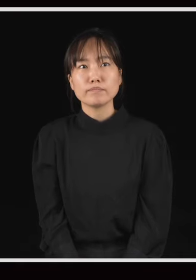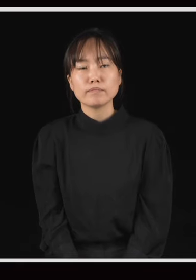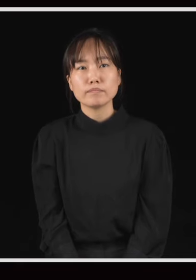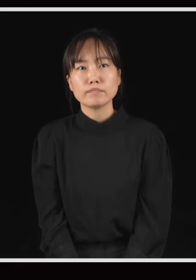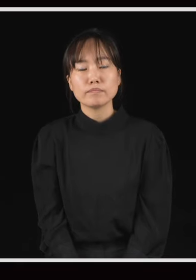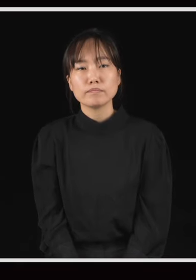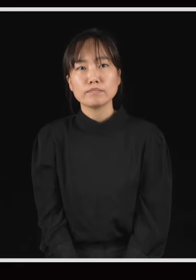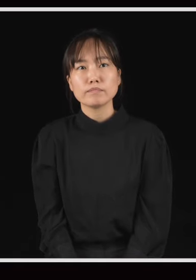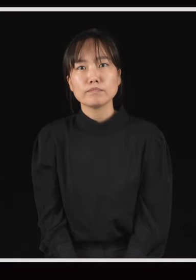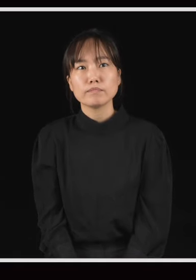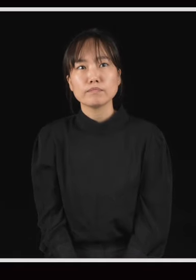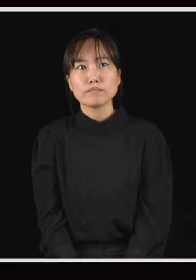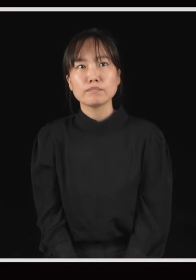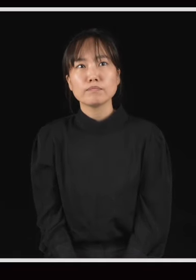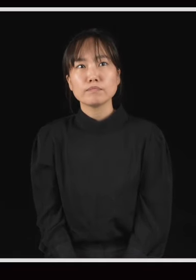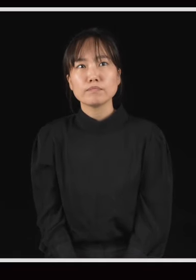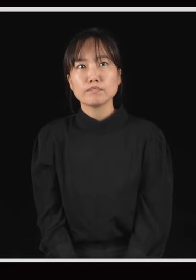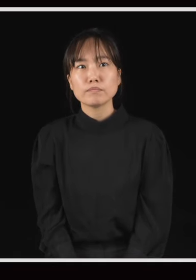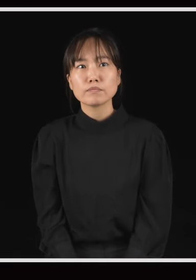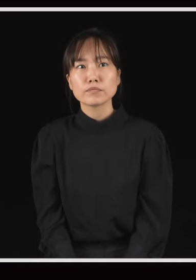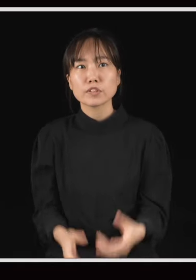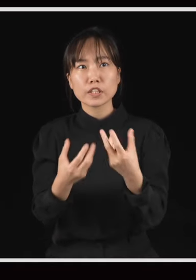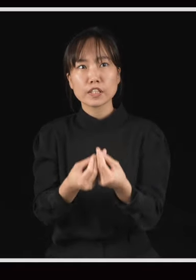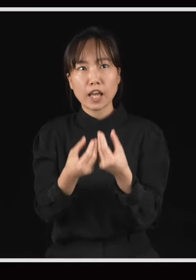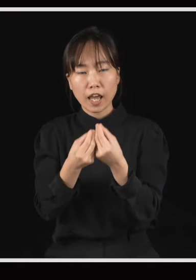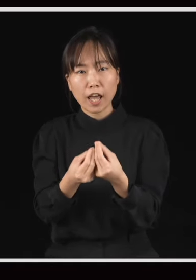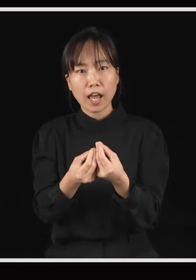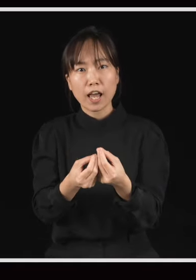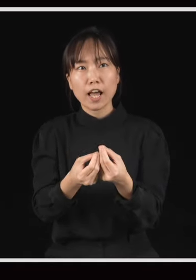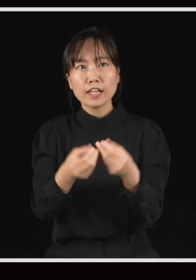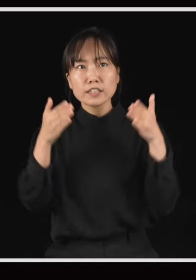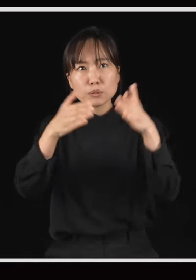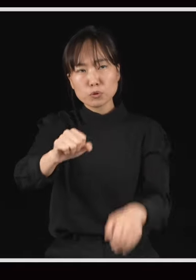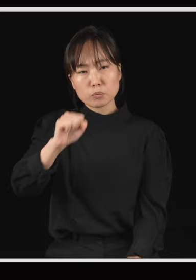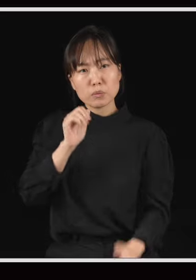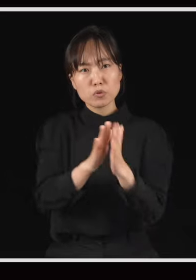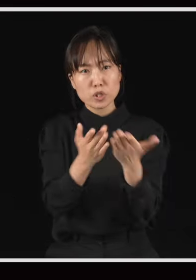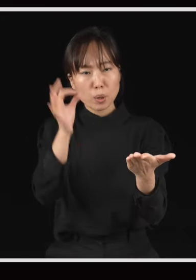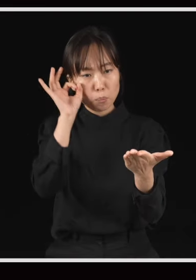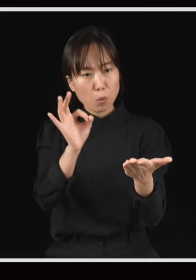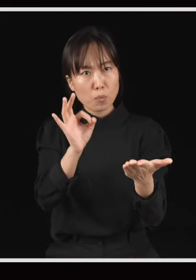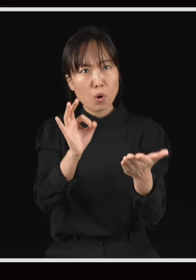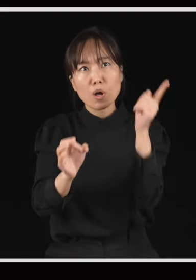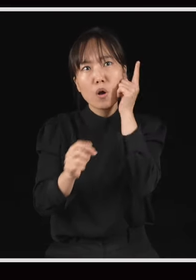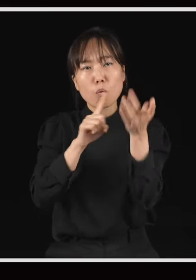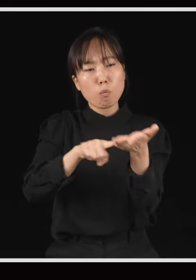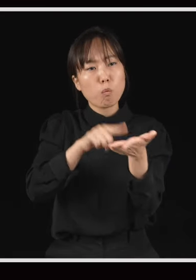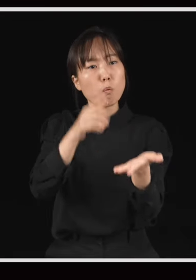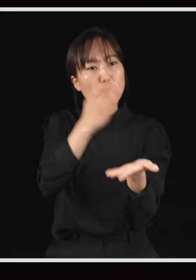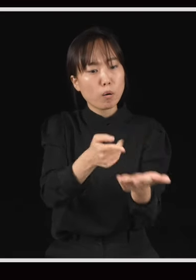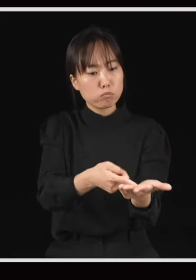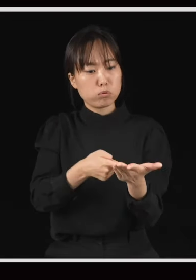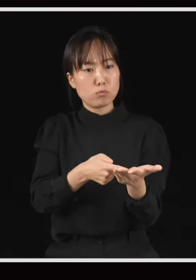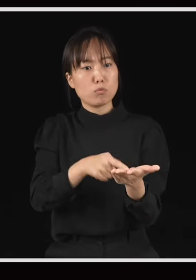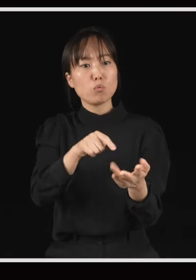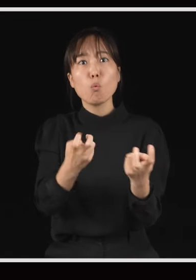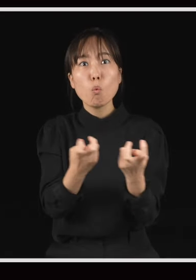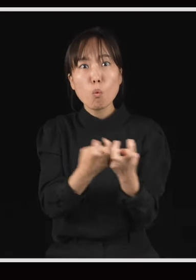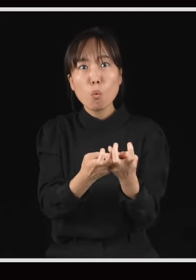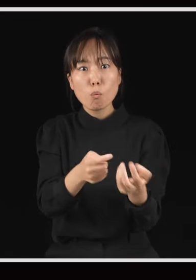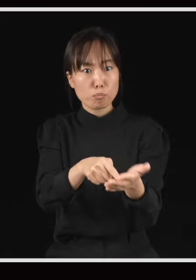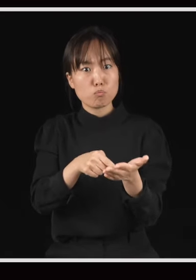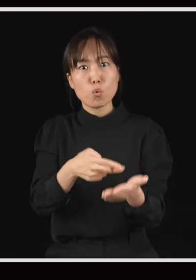겁니다. 예를 들어서 집중력에 대한 책에서는 스마트폰 보지 말라 그래요, 그죠? 그 어떻게 안 볼